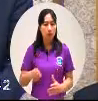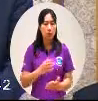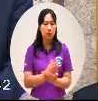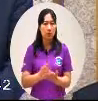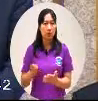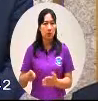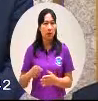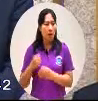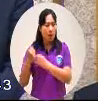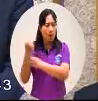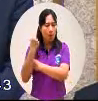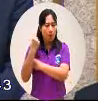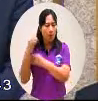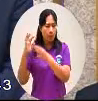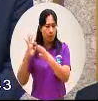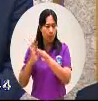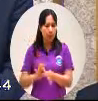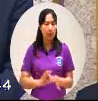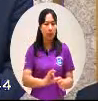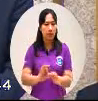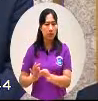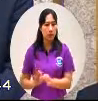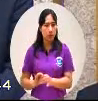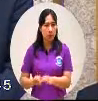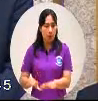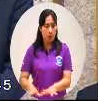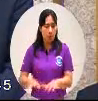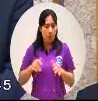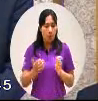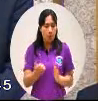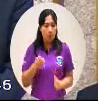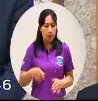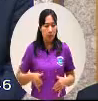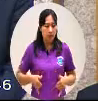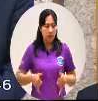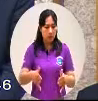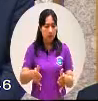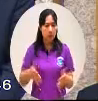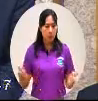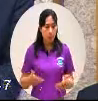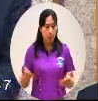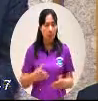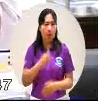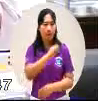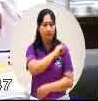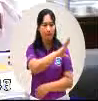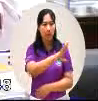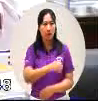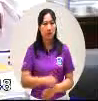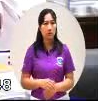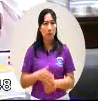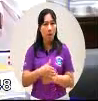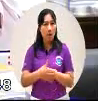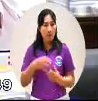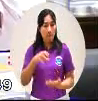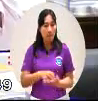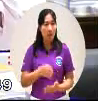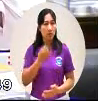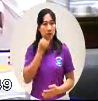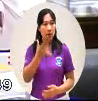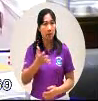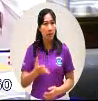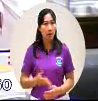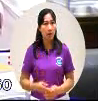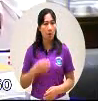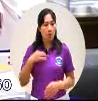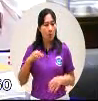呢，在汛期之前把这些路况呢，把它赶快整理好。 能不能保证啊？我现在已经